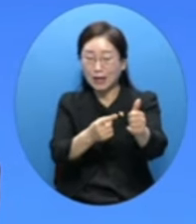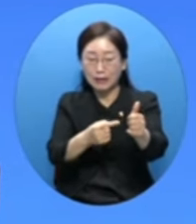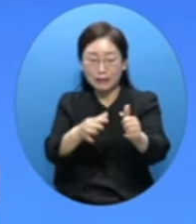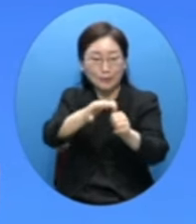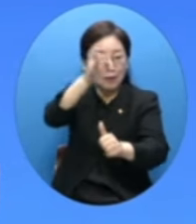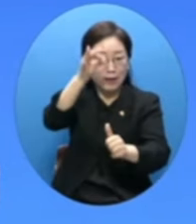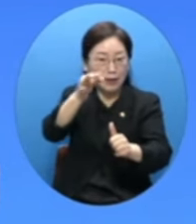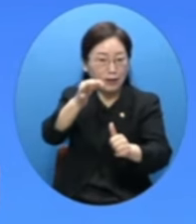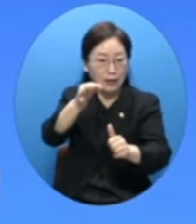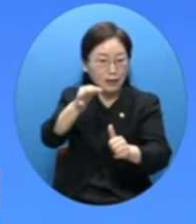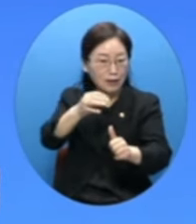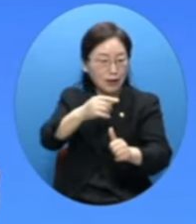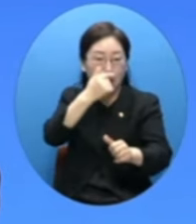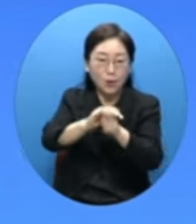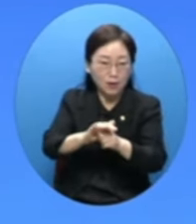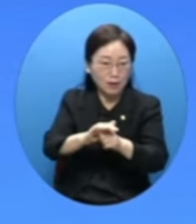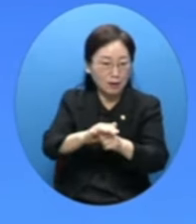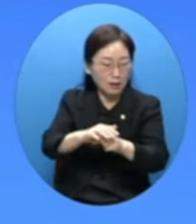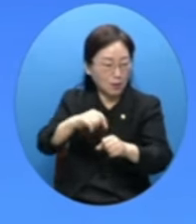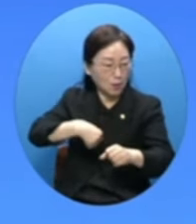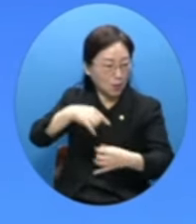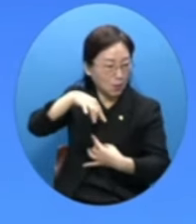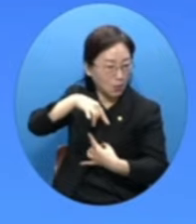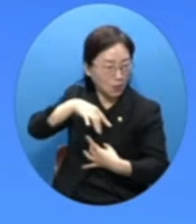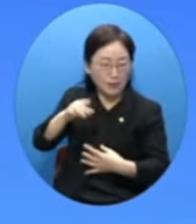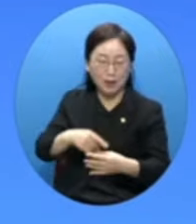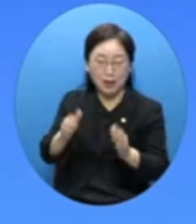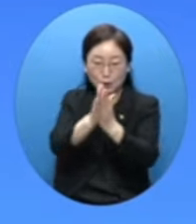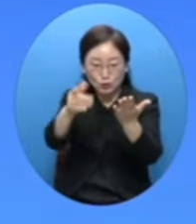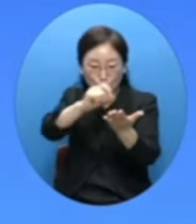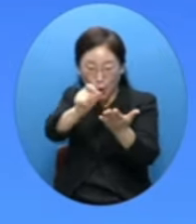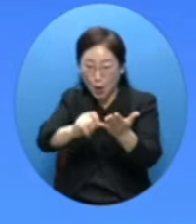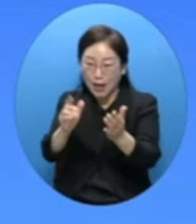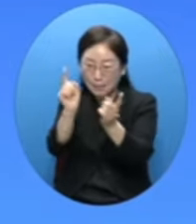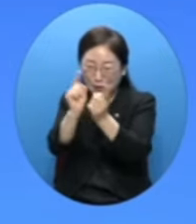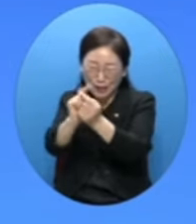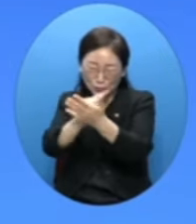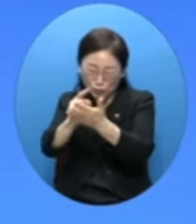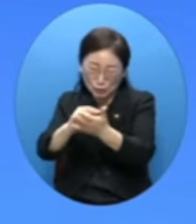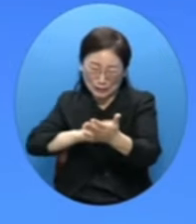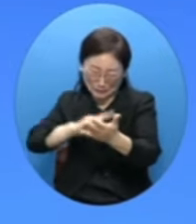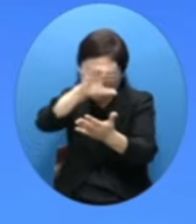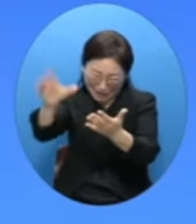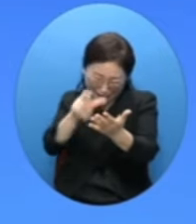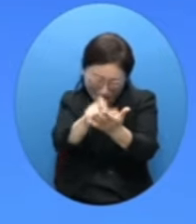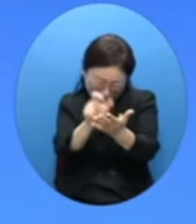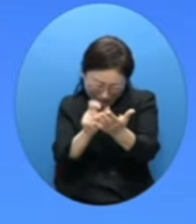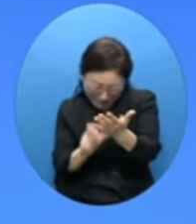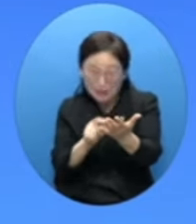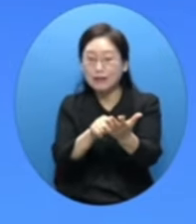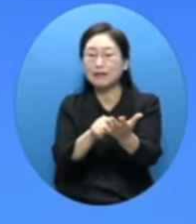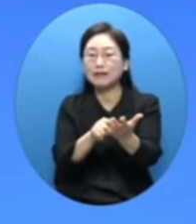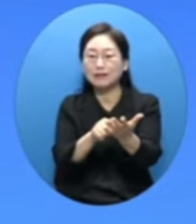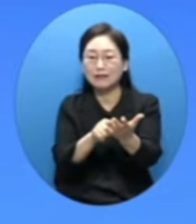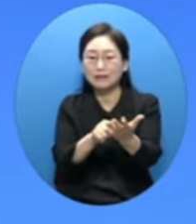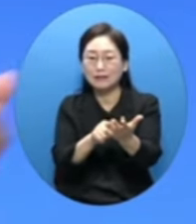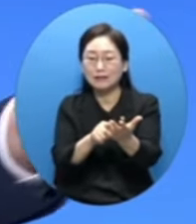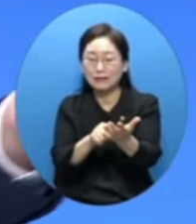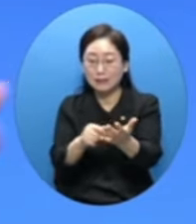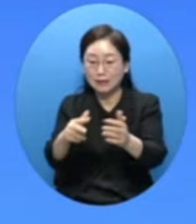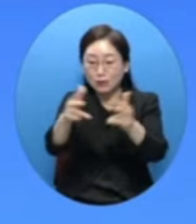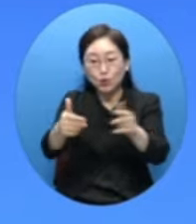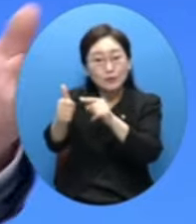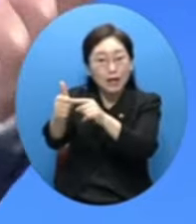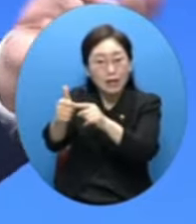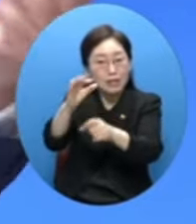당하는게 억울했는지 그 수첩에 자기가 만났던 사람을 다 적어놨는데이 조장님이 한